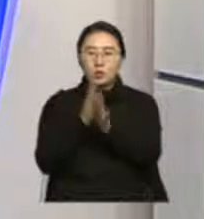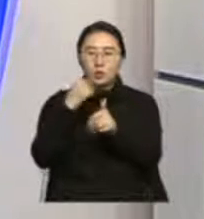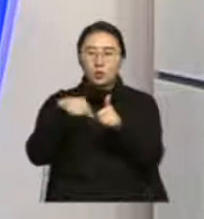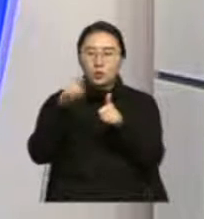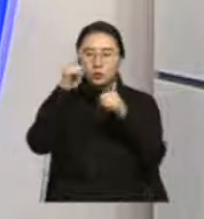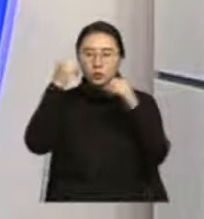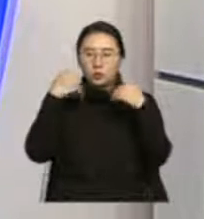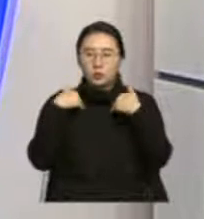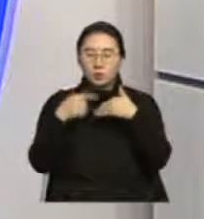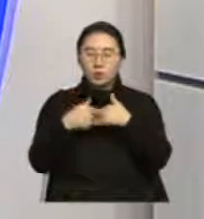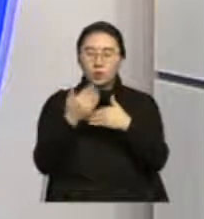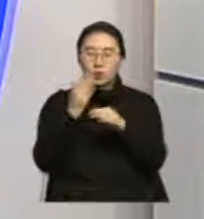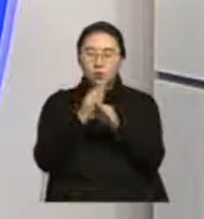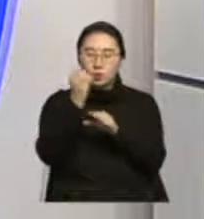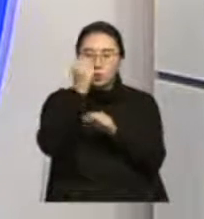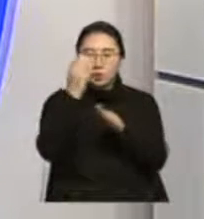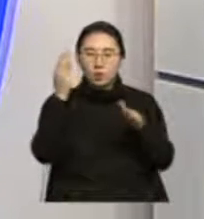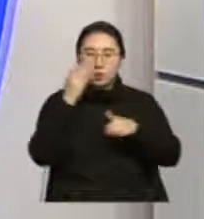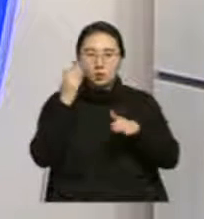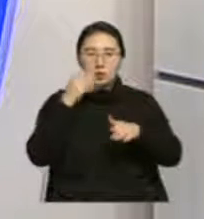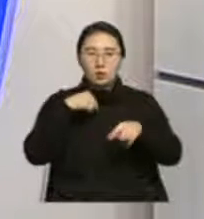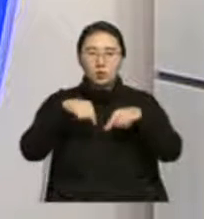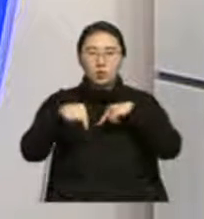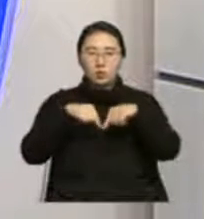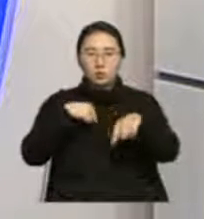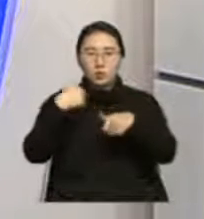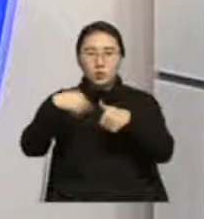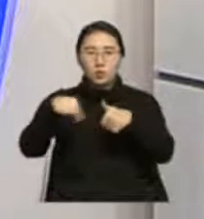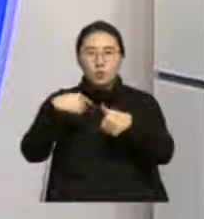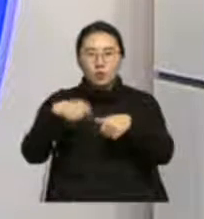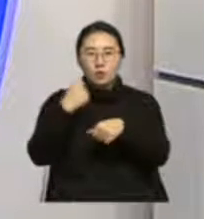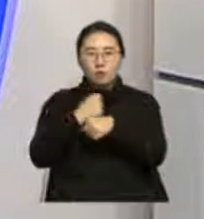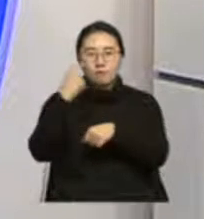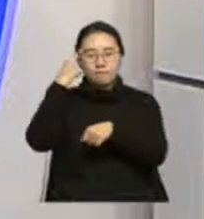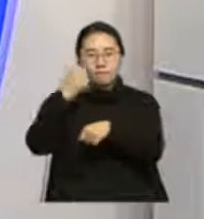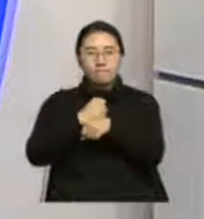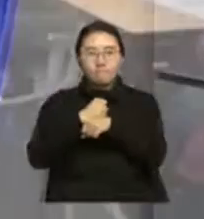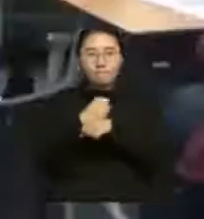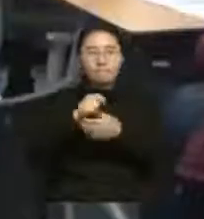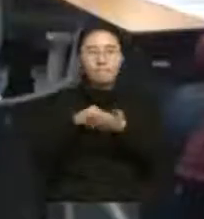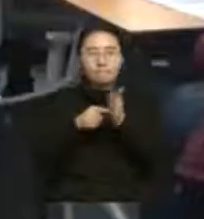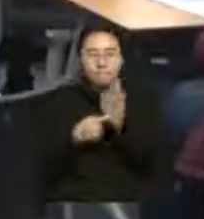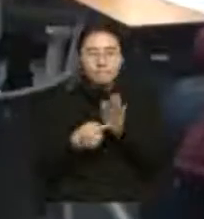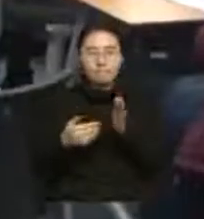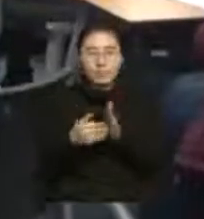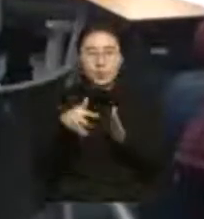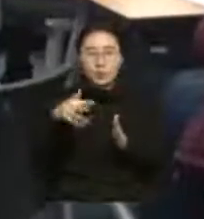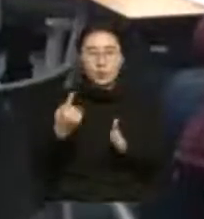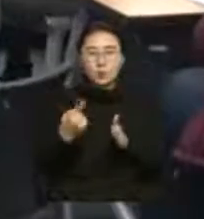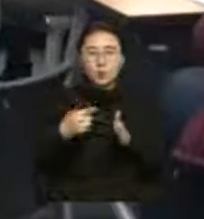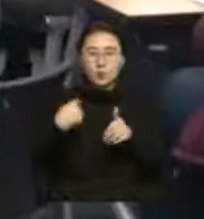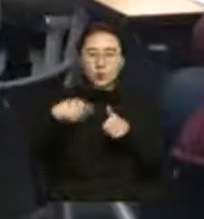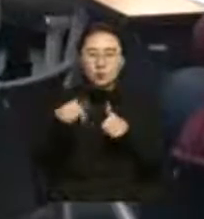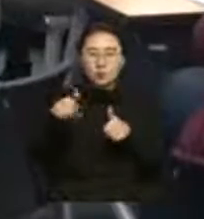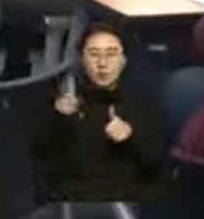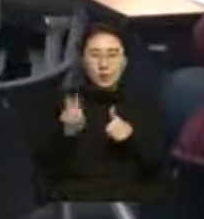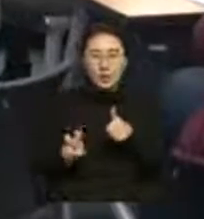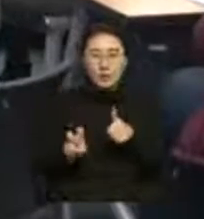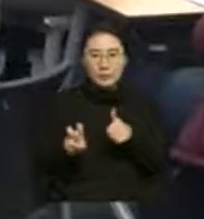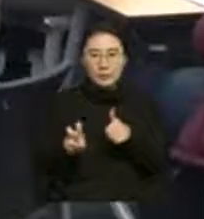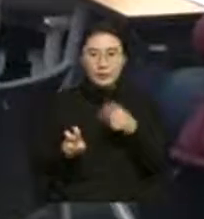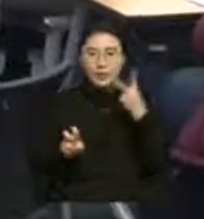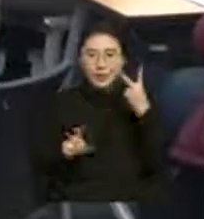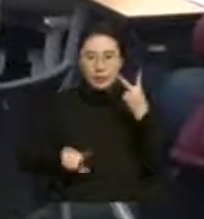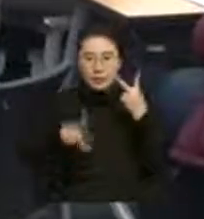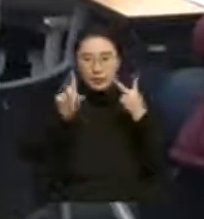교육청이 초중고교 학생들에게 정치 교육을 하겠다는 구상을 내놨습니다. 조희연 서울시 교육감은 지난